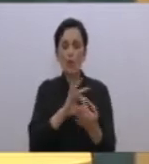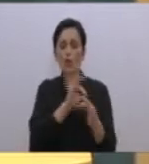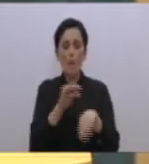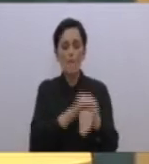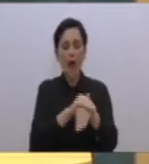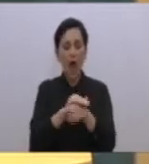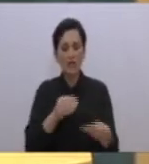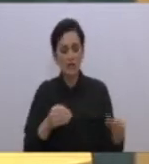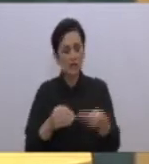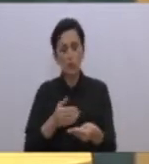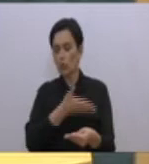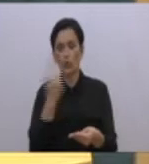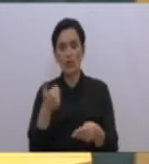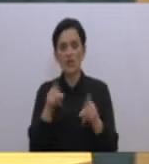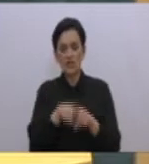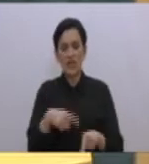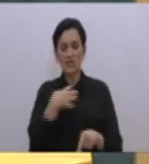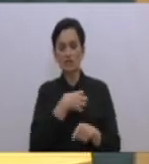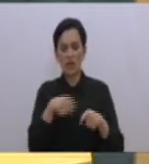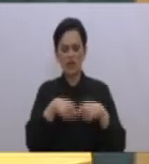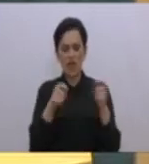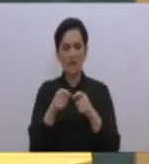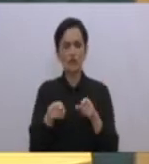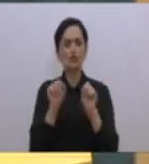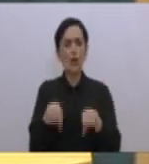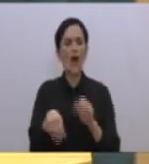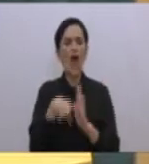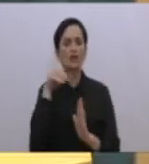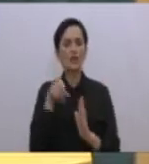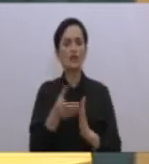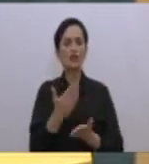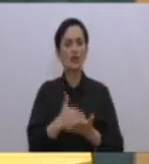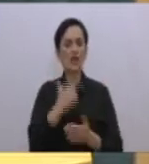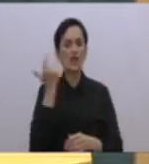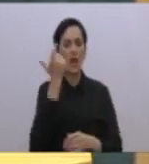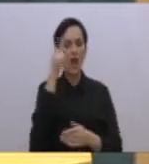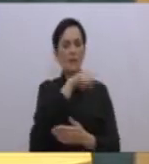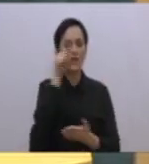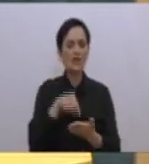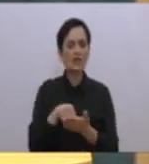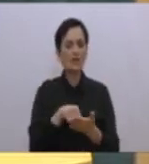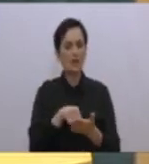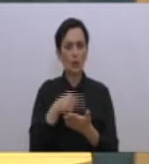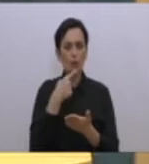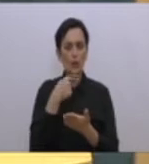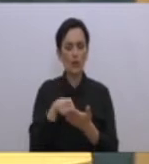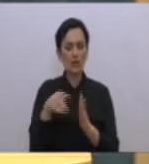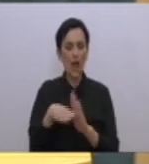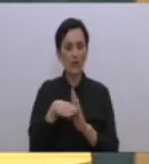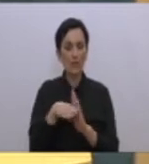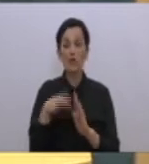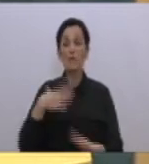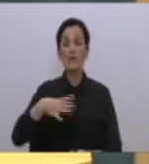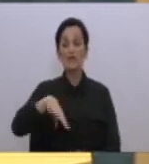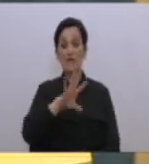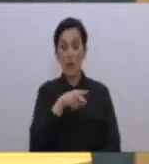ფაქტი ისეთი არსებითი დარღვევისა, რომელსაც შეეძლო არჩევნების შედეგების ლეგიტიმაციის კითხვის ნიშნის ქვეშ დაყენება.